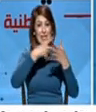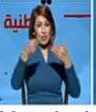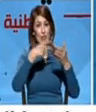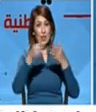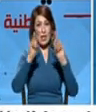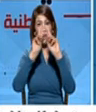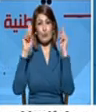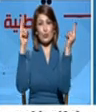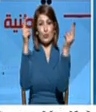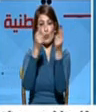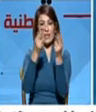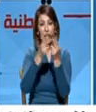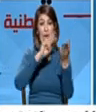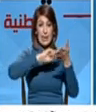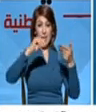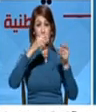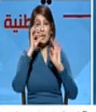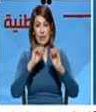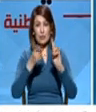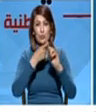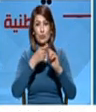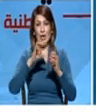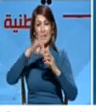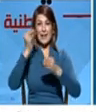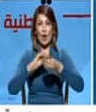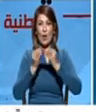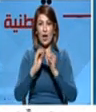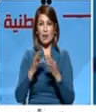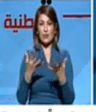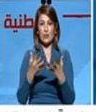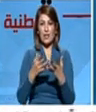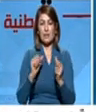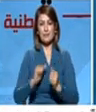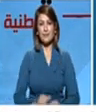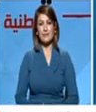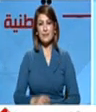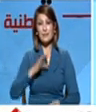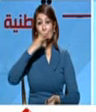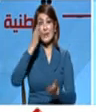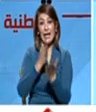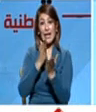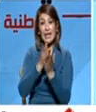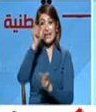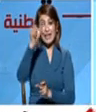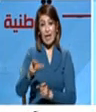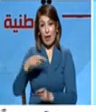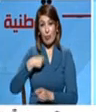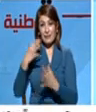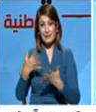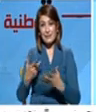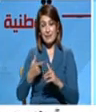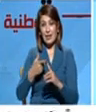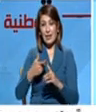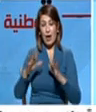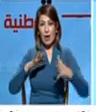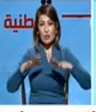مجابهه الاستعمال ال المرتفع انا ك انا كمواطن البارح حاولت اتصل